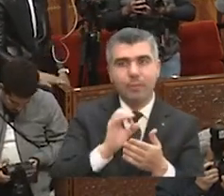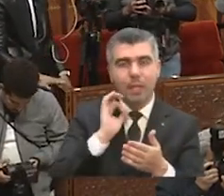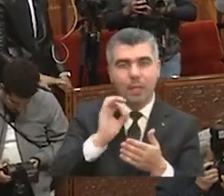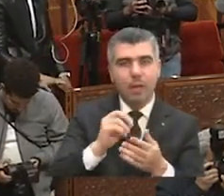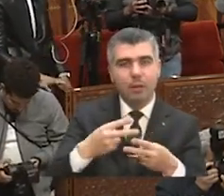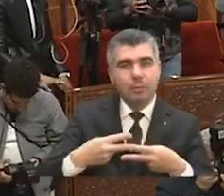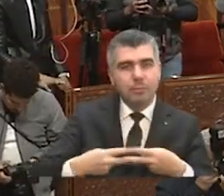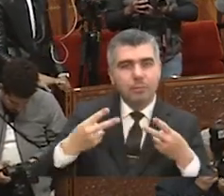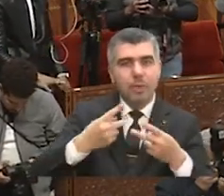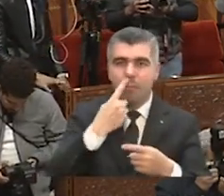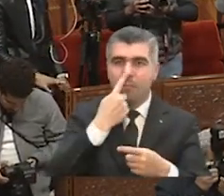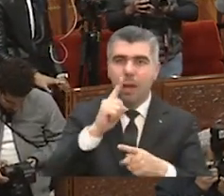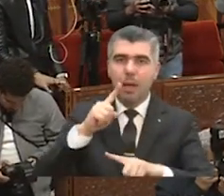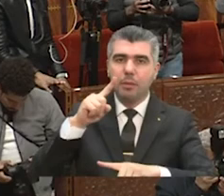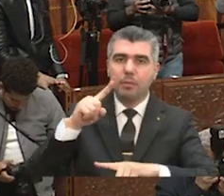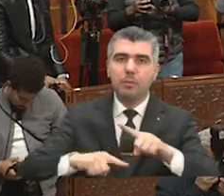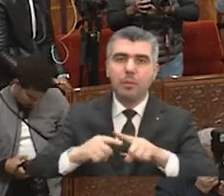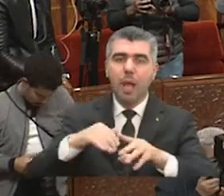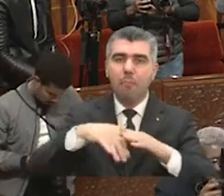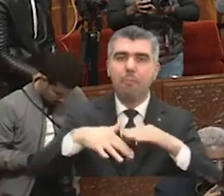parlementaires,